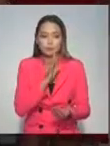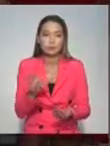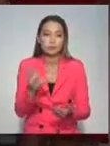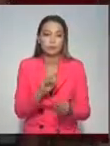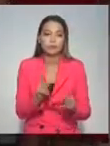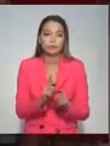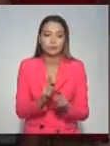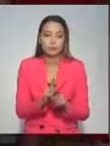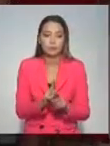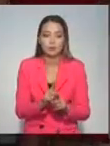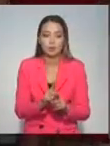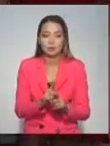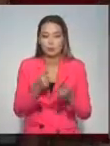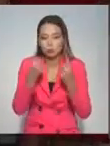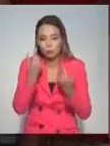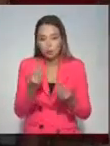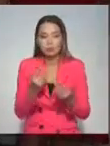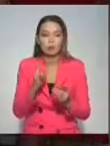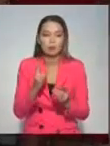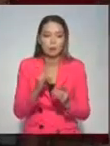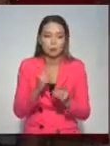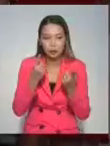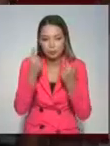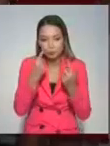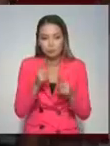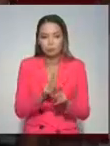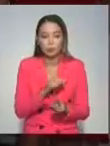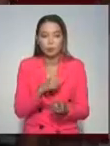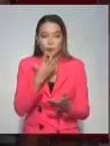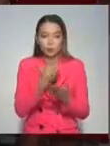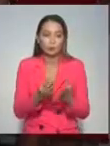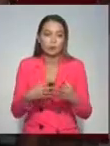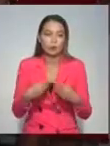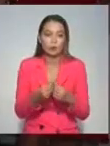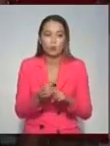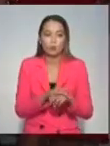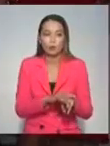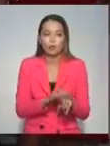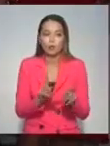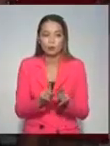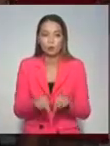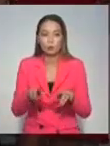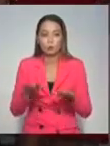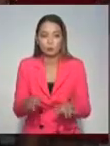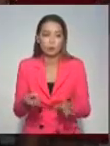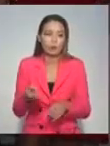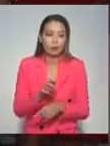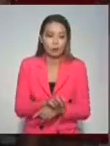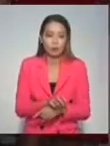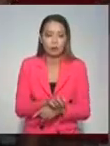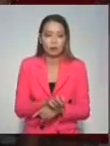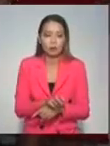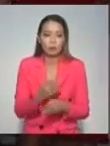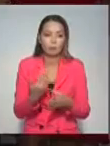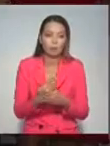жасын, балдардың шырылдап жылап жүргенін, өз отбасынан қашып, осындай жерге келіп